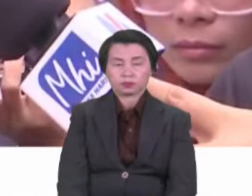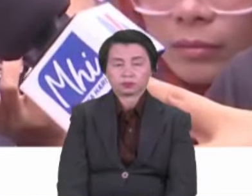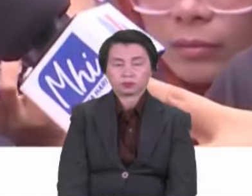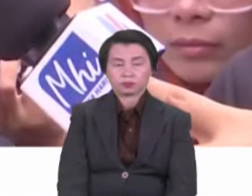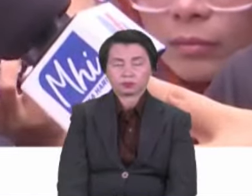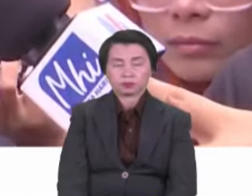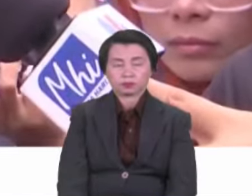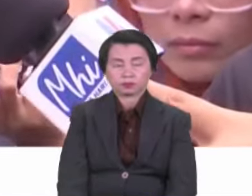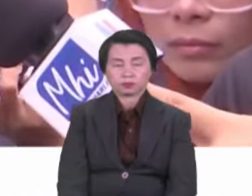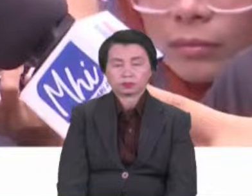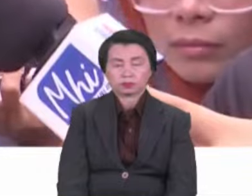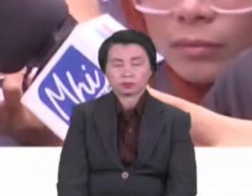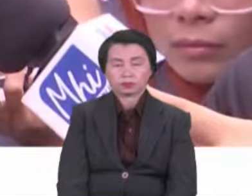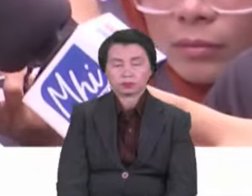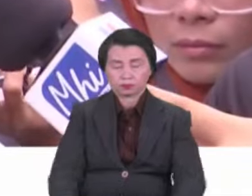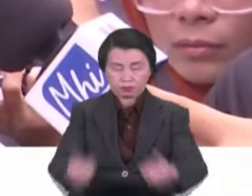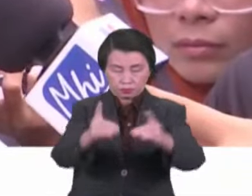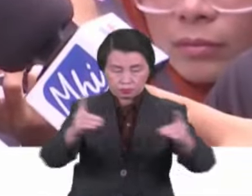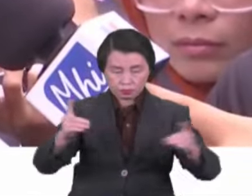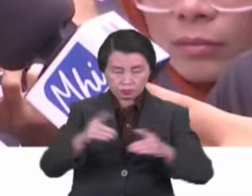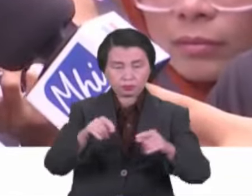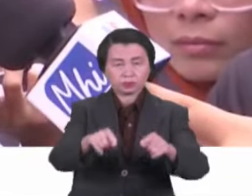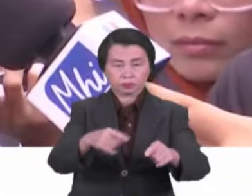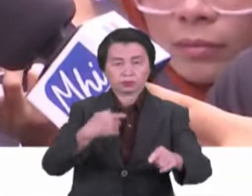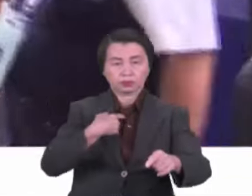Boleh kata di semua daerah pun ada.